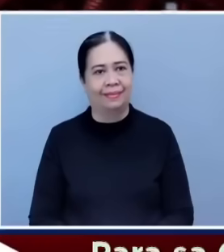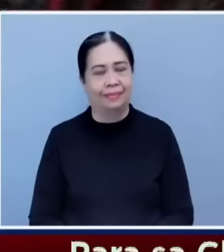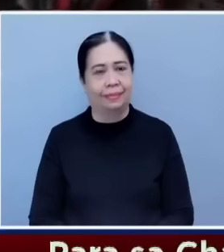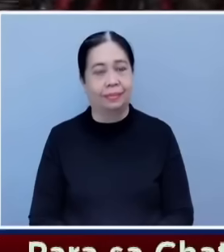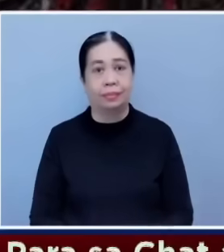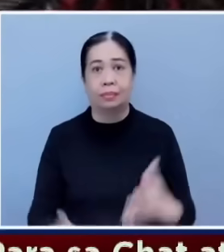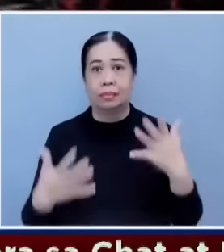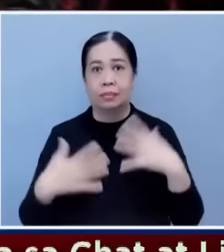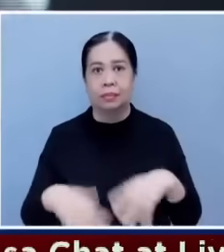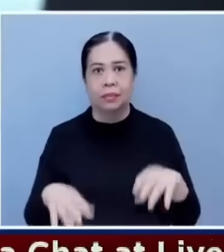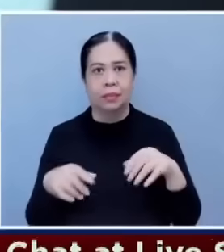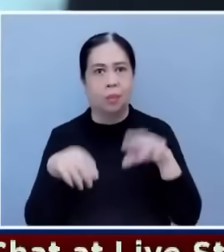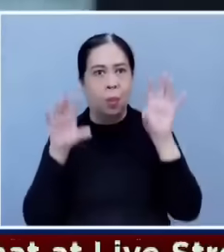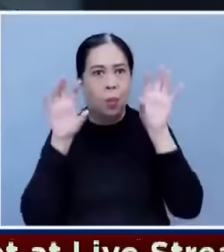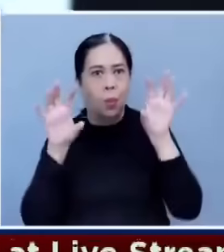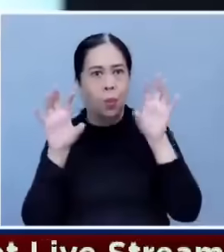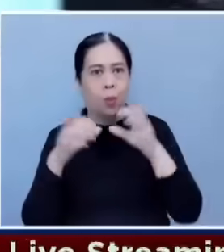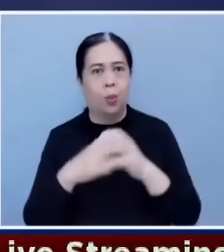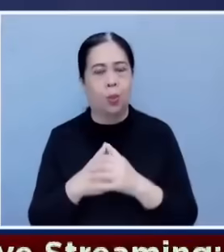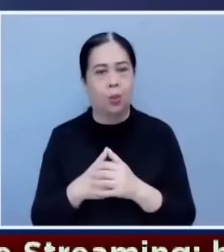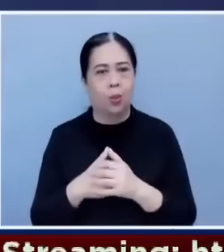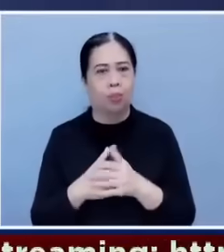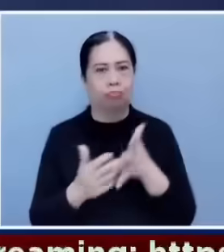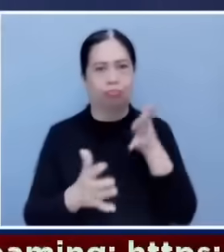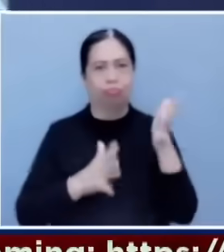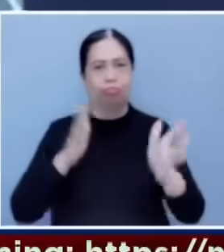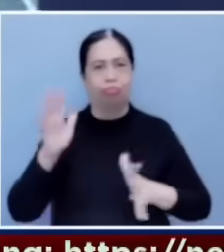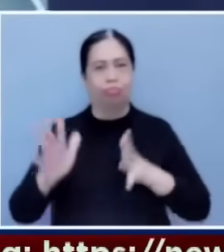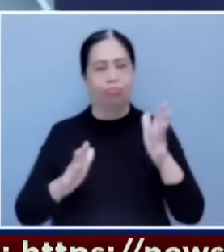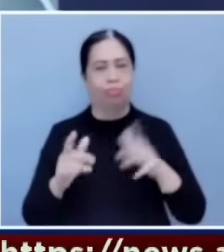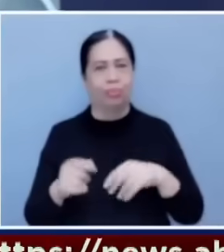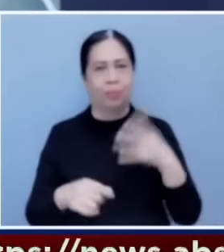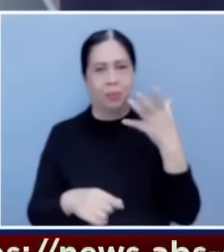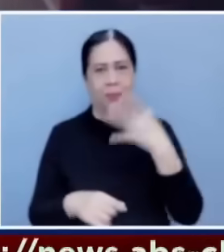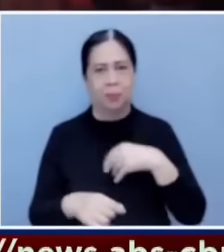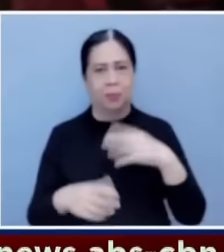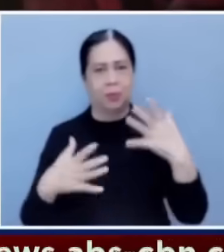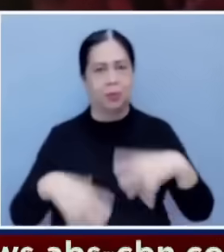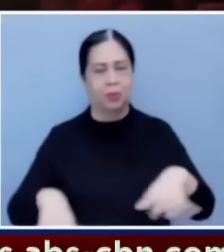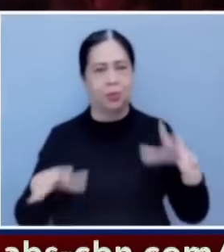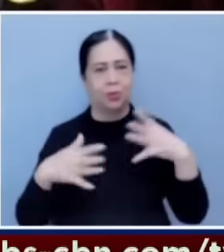Suot ang mga nakakatakot, magagara at bonggang costumes.